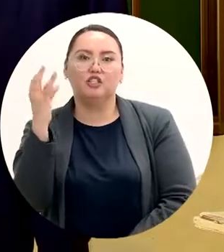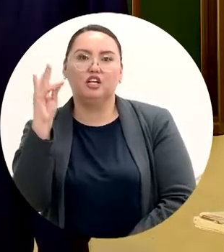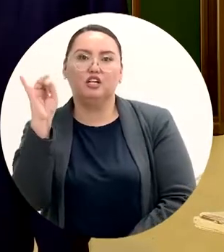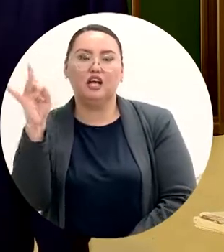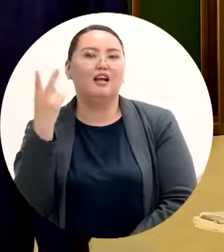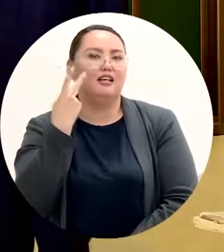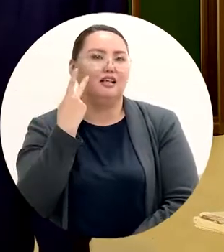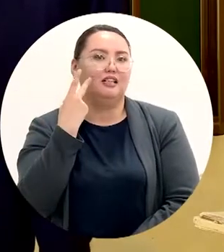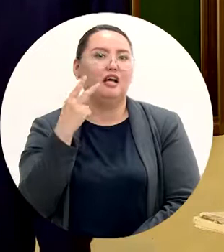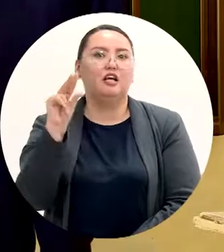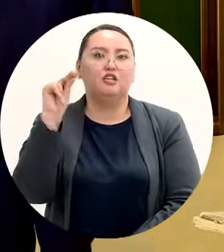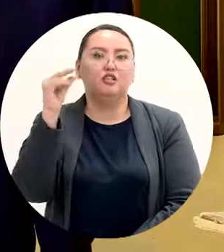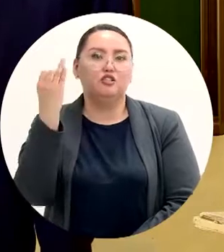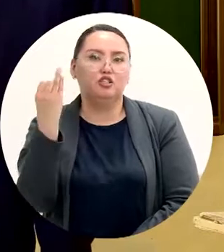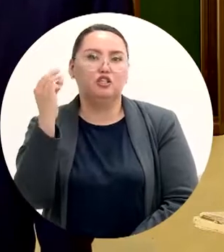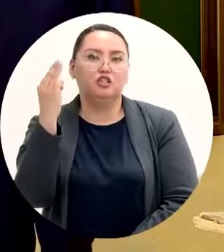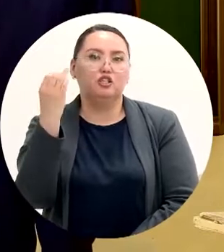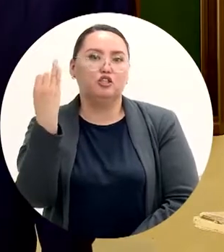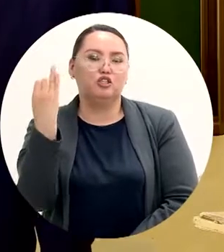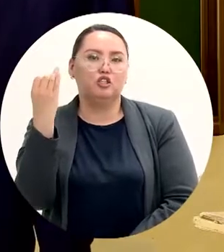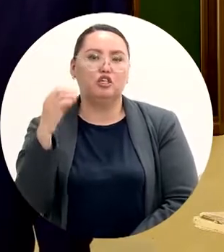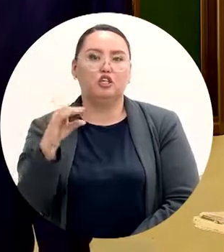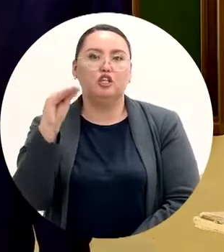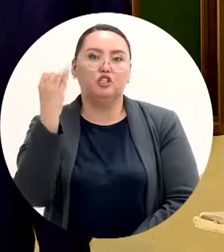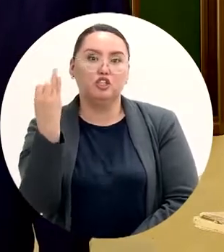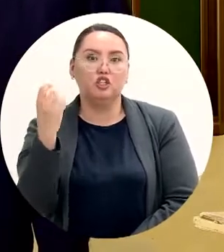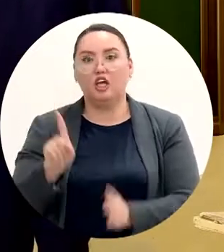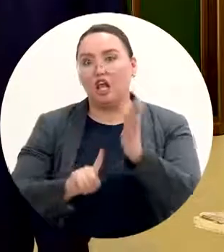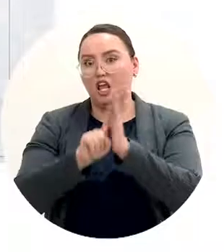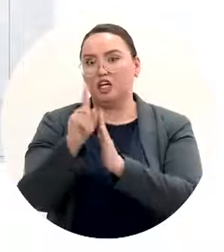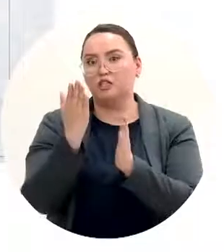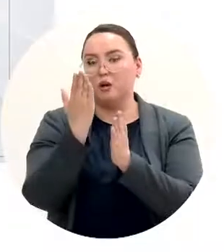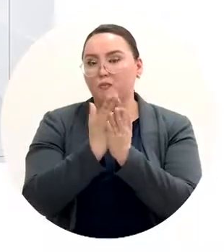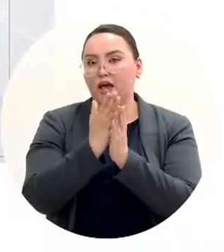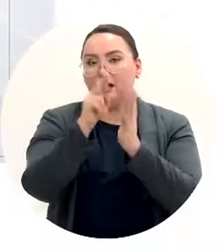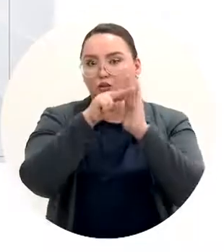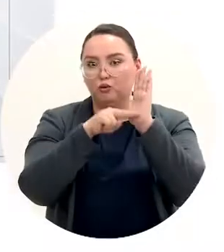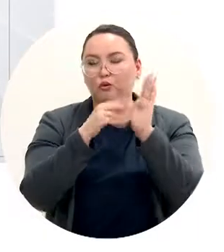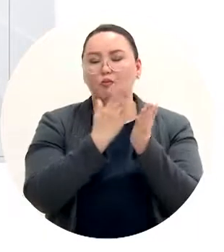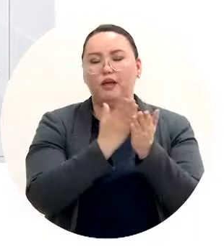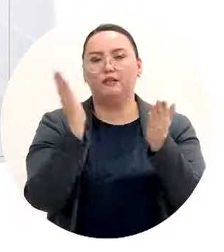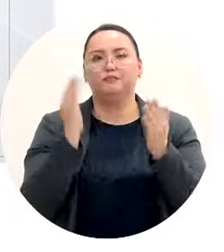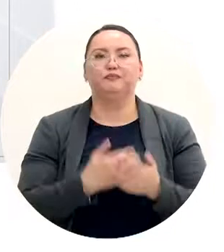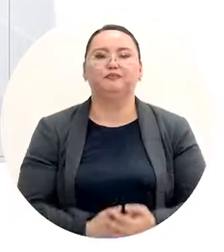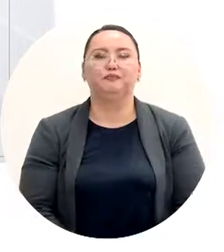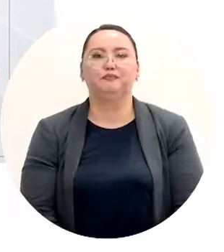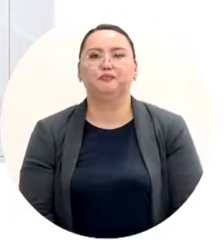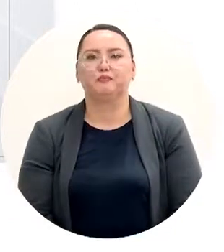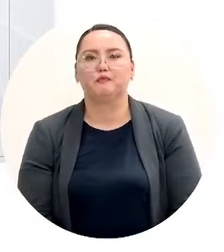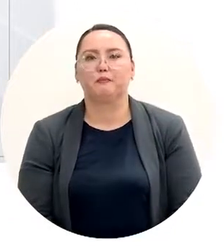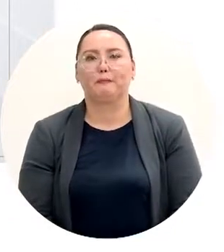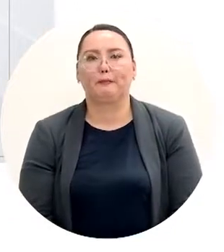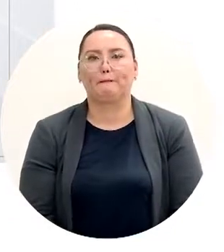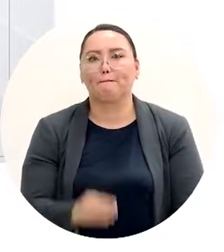гих мэтчлэн нэг юм ерөнхий нэг монгол бичгийн нэг юм зөө тогтол байдаг. За бүгс нэг ч жишээ болгож авсан байна. А